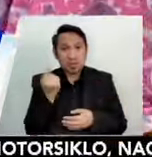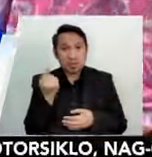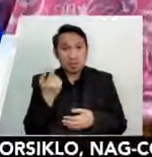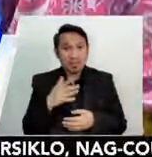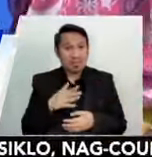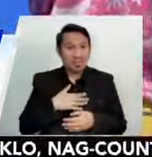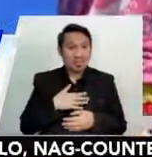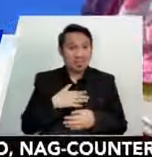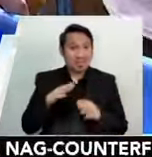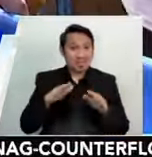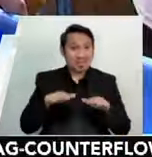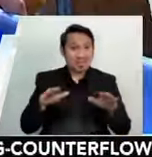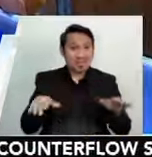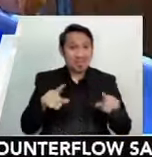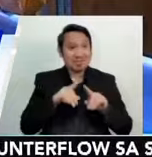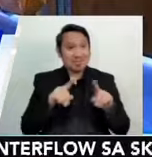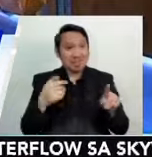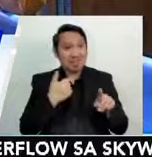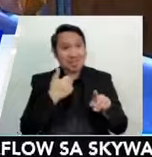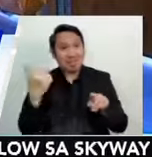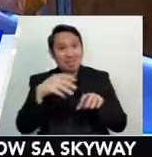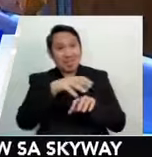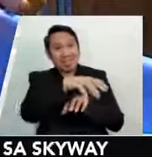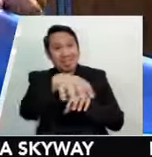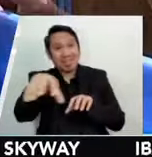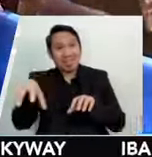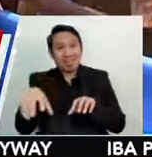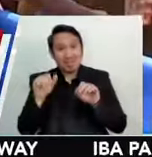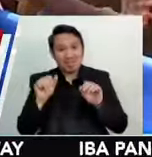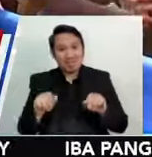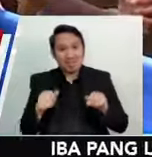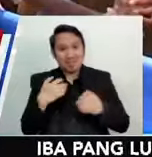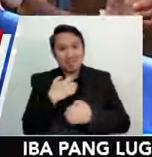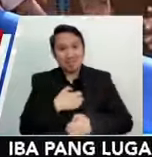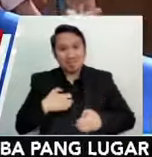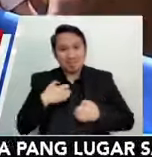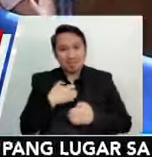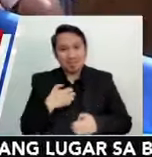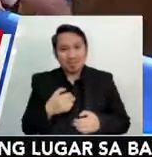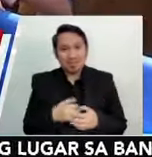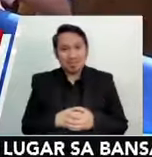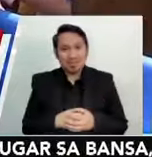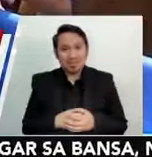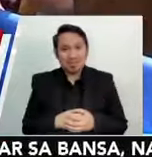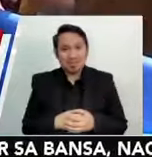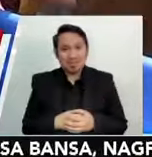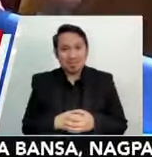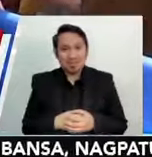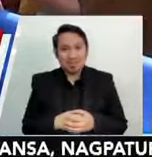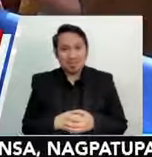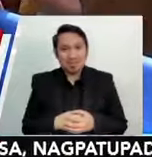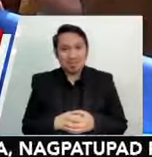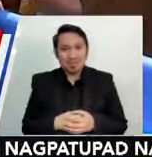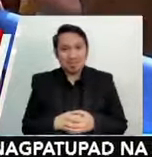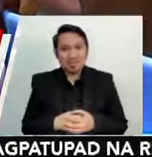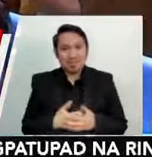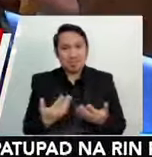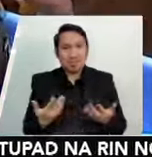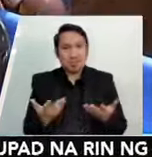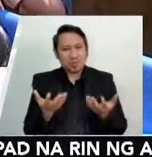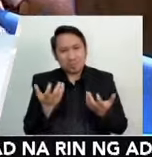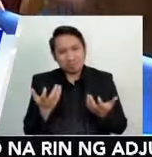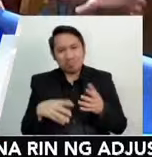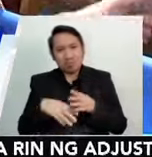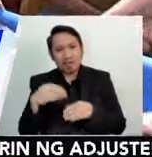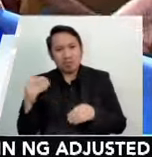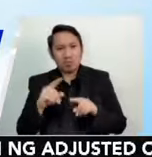mga kapitbahay niya. Maganda naman kung makapag-vacation ka para hindi lang nandito ka palagi. Kailangan makapaglayo-layo ka rin. Eh kaso, wala rin budget ngayon eh,